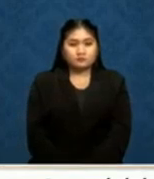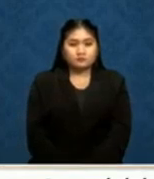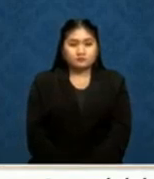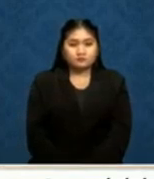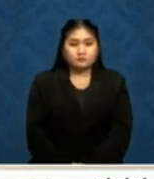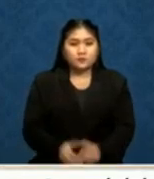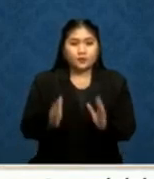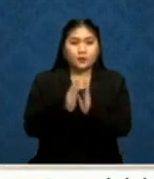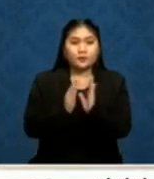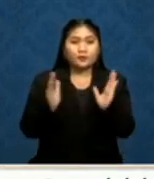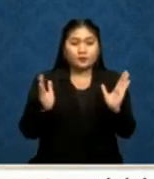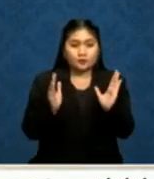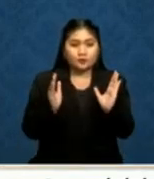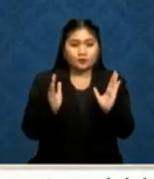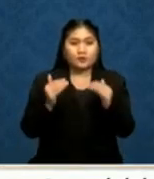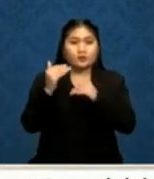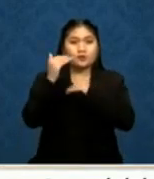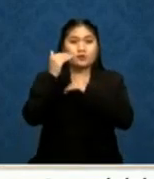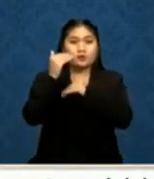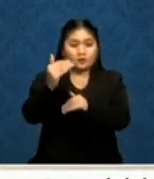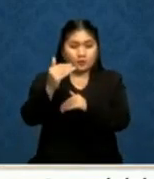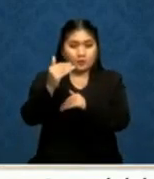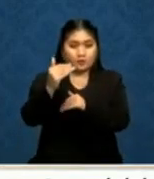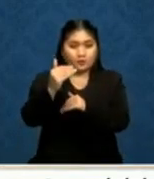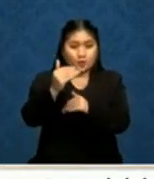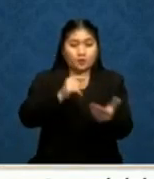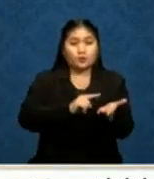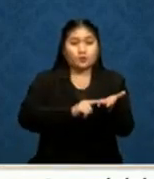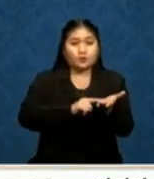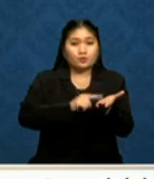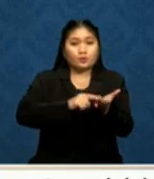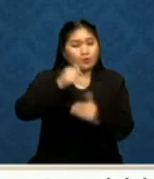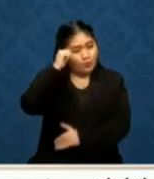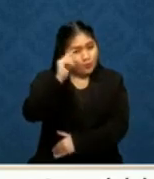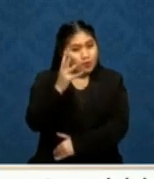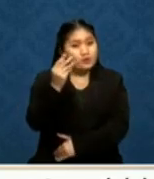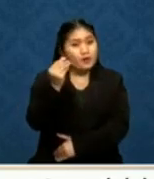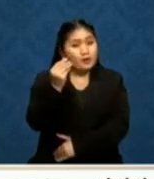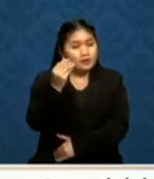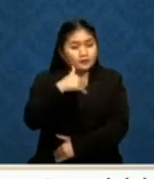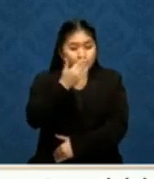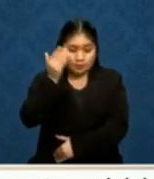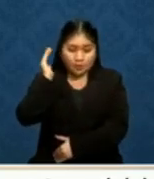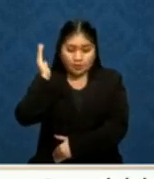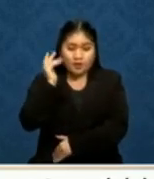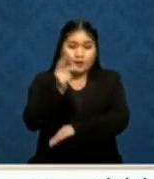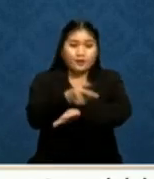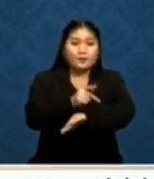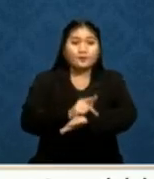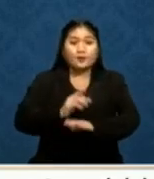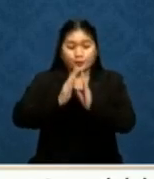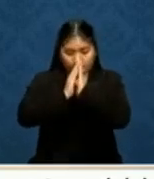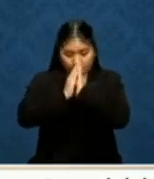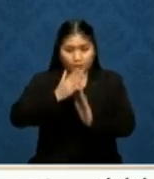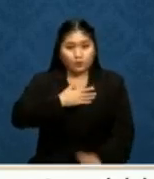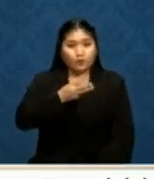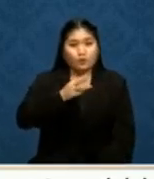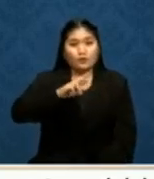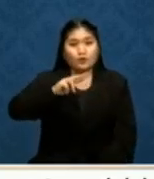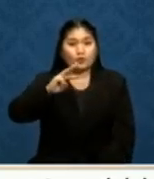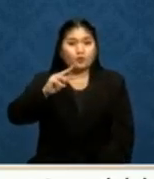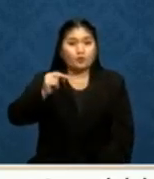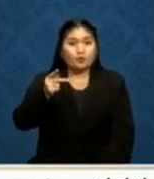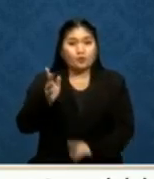ขอบคุณครับกำหนดแปรยติกี่วันครับ กับเรียนท่านประธานสภาที่เคารพครับกับผมนายวรวงศ์วรปัญ